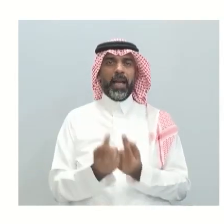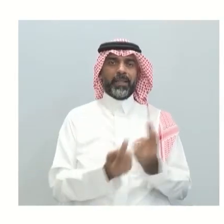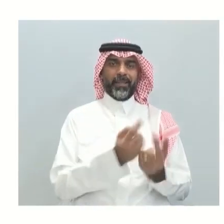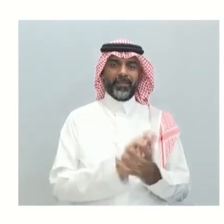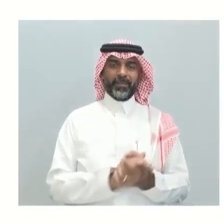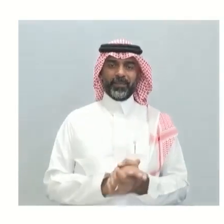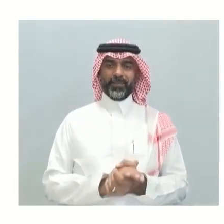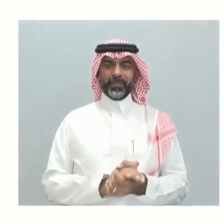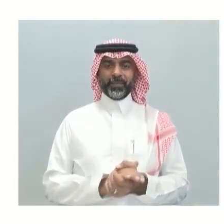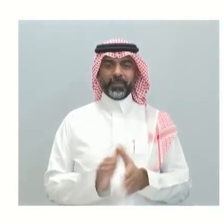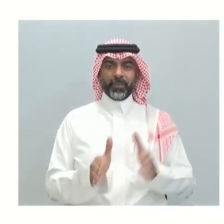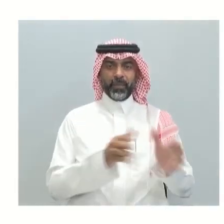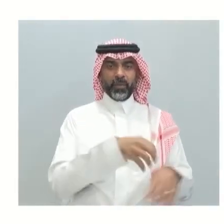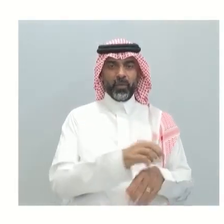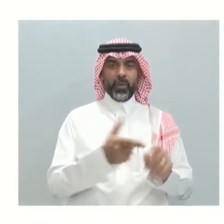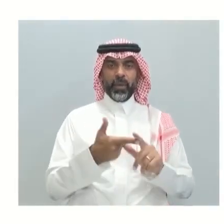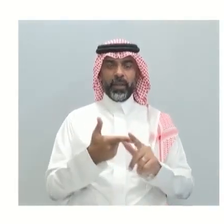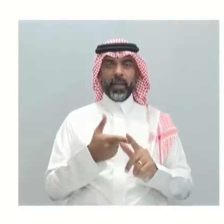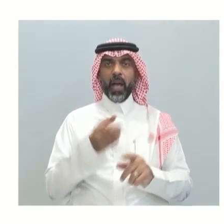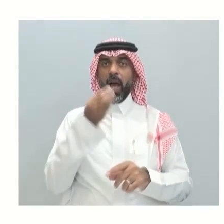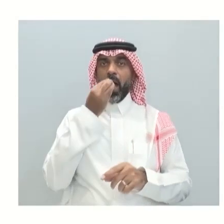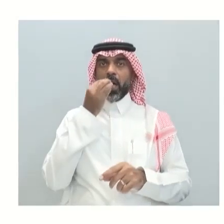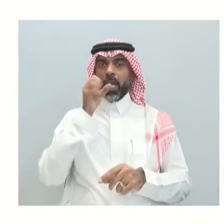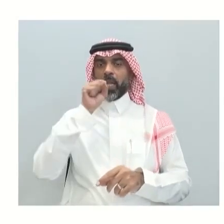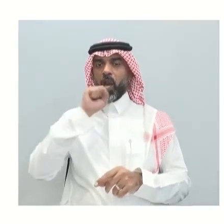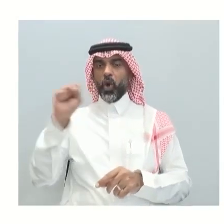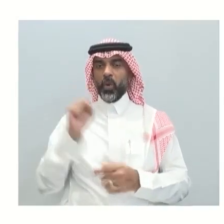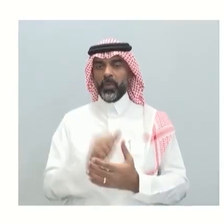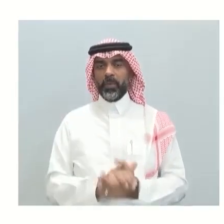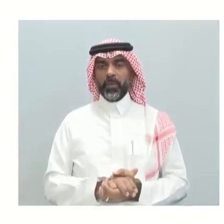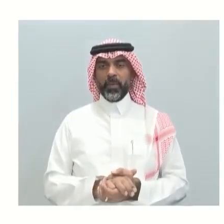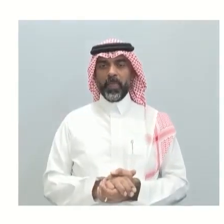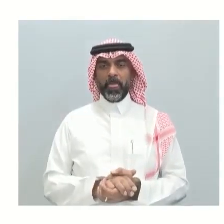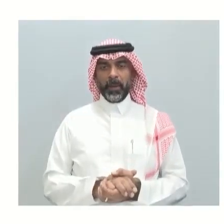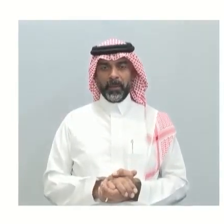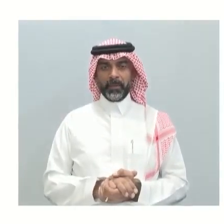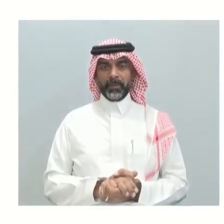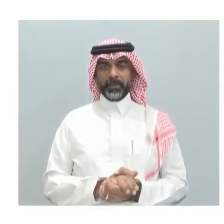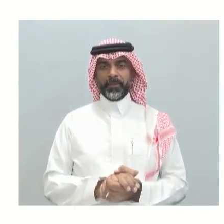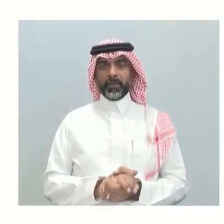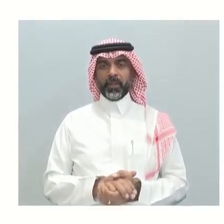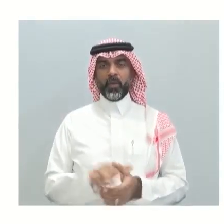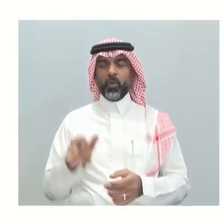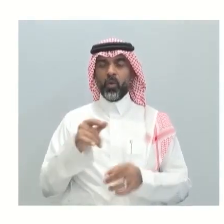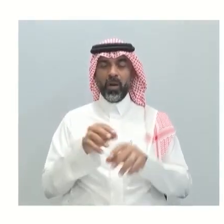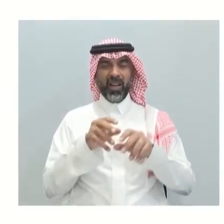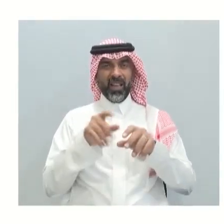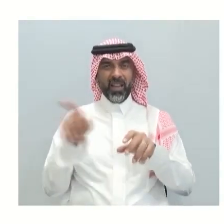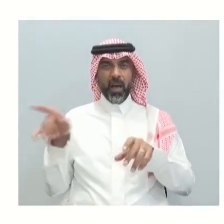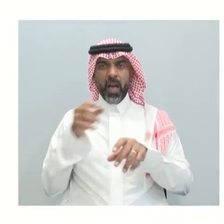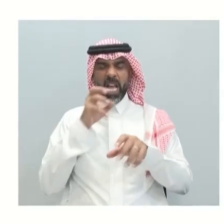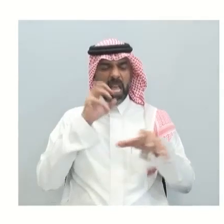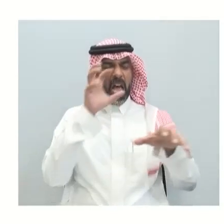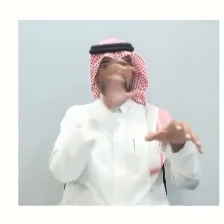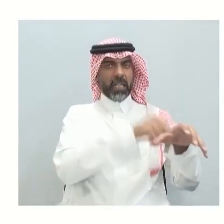الاعشاب في النوع الثاني يظهر منا اكلات اللحوم هذه المخلوقات المفترسه تفترس مخلوقات حيه غير ذاتيه